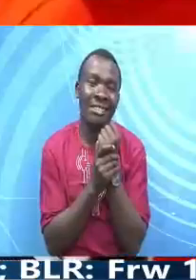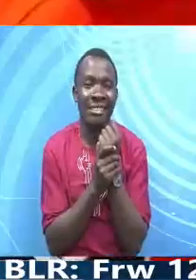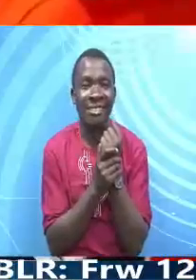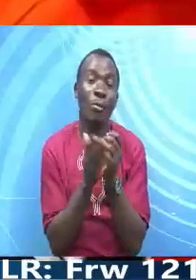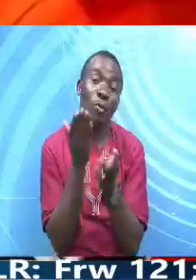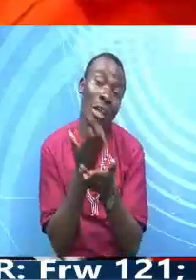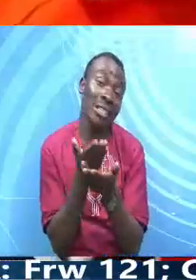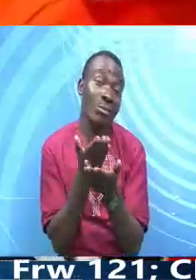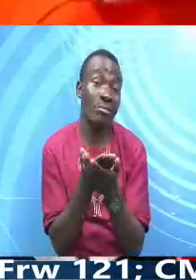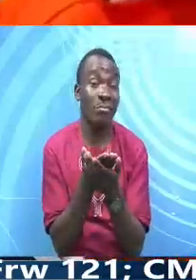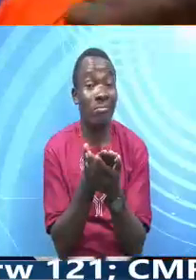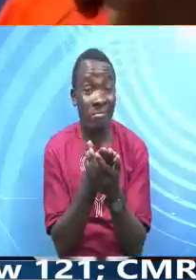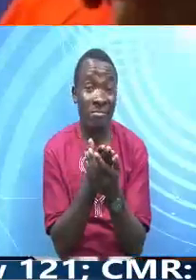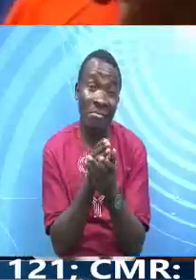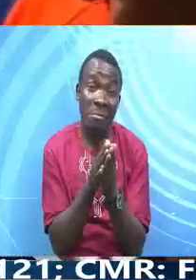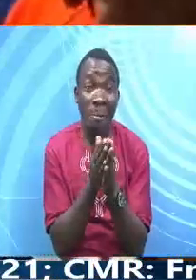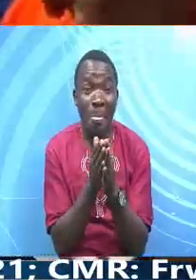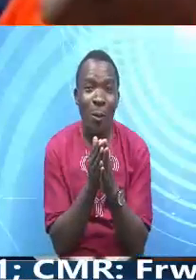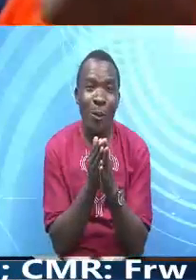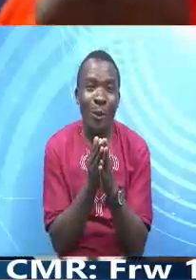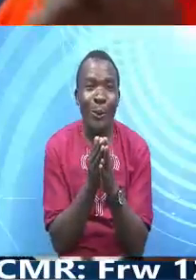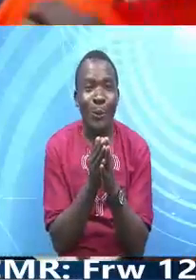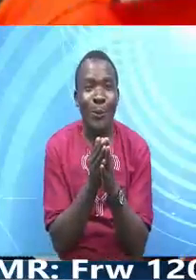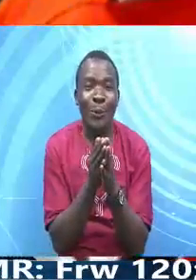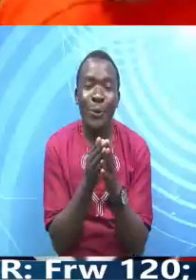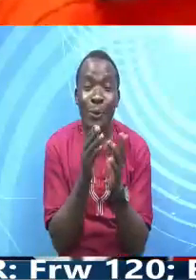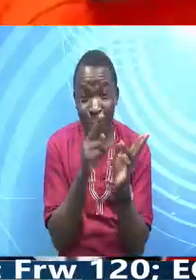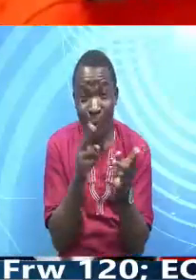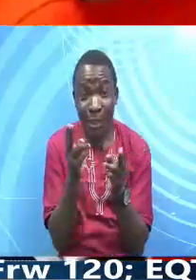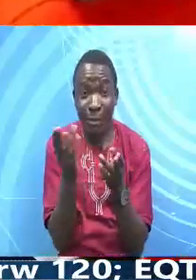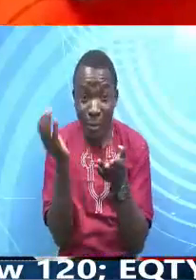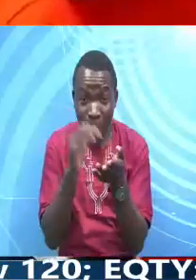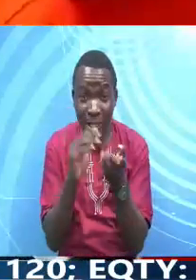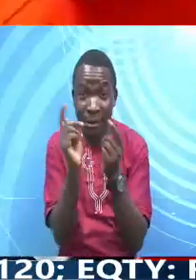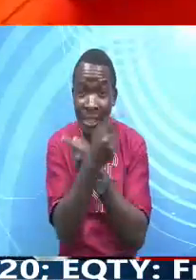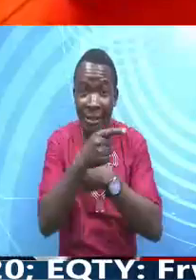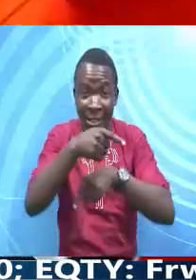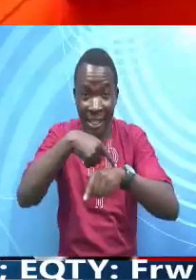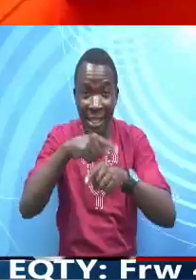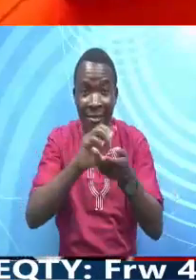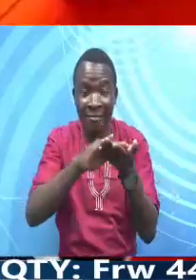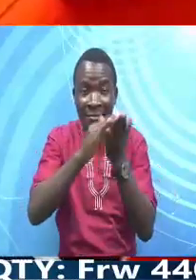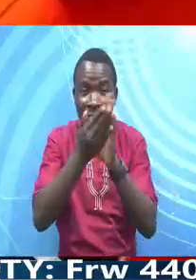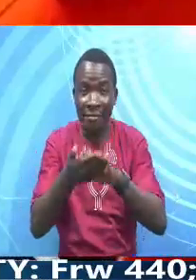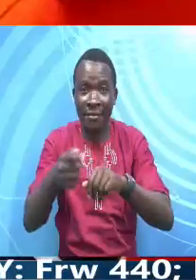Twasaba yuko n'ubundi dusubiza kwisambira kariyo tujya turaba